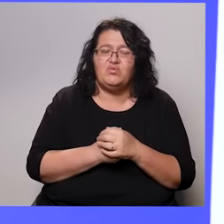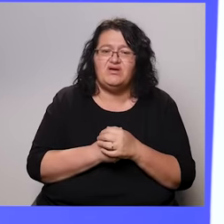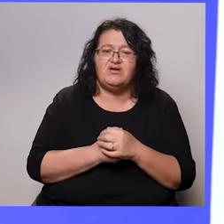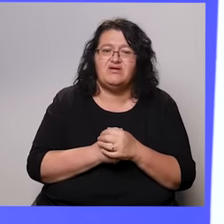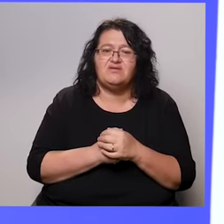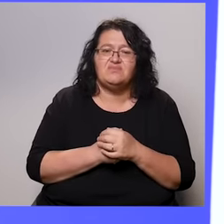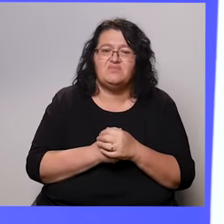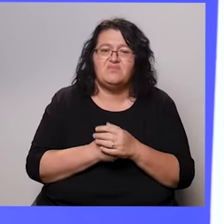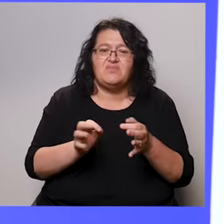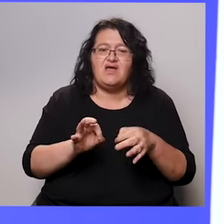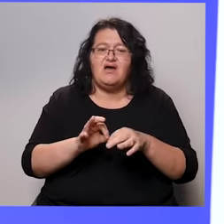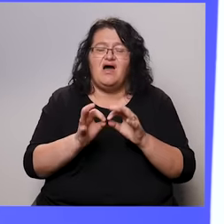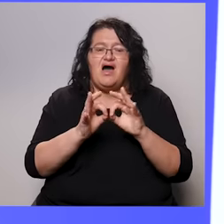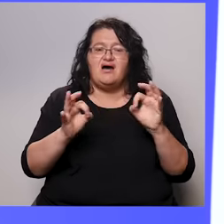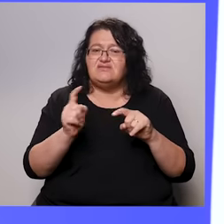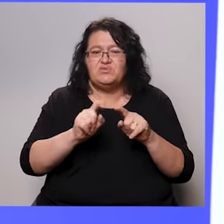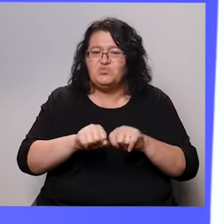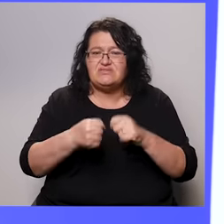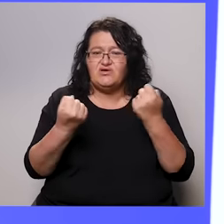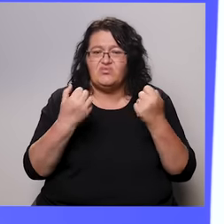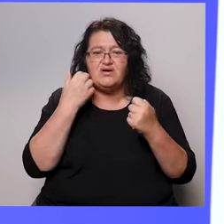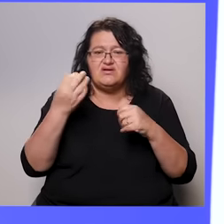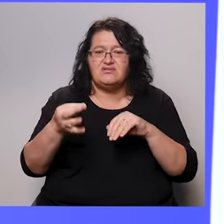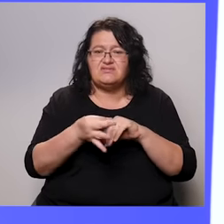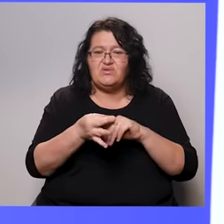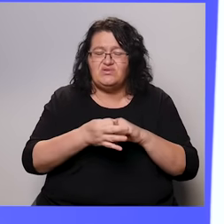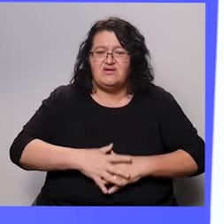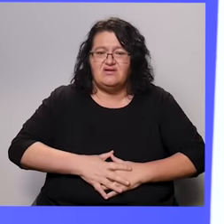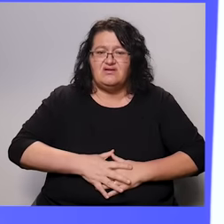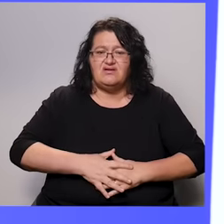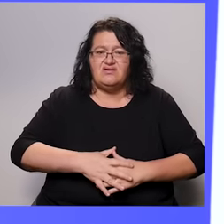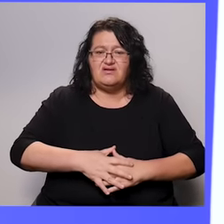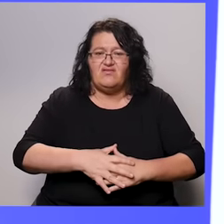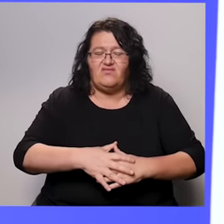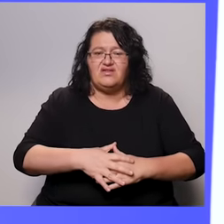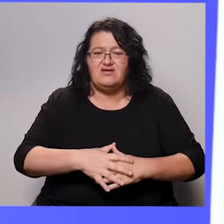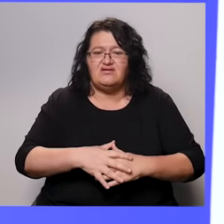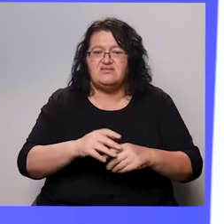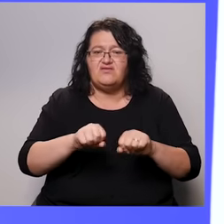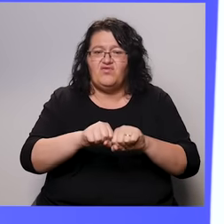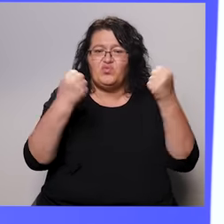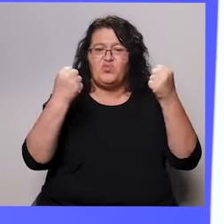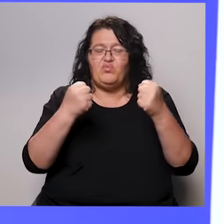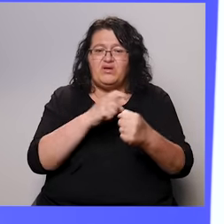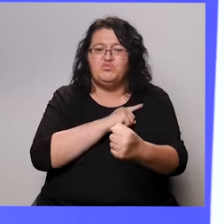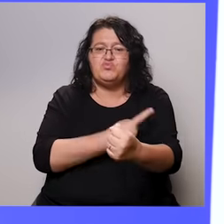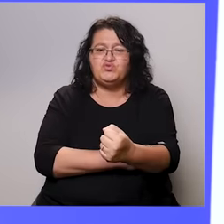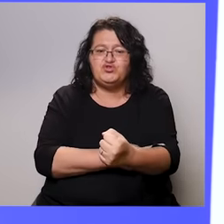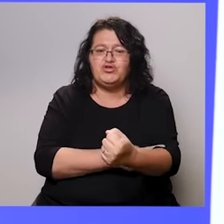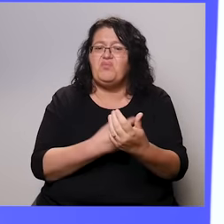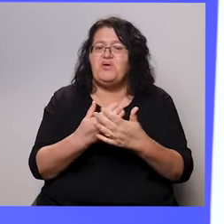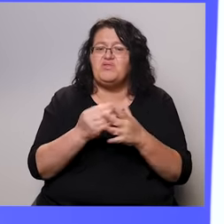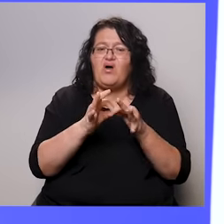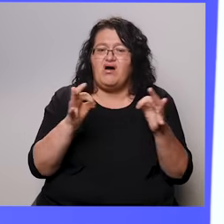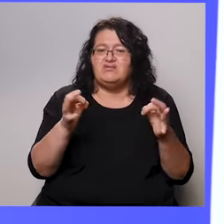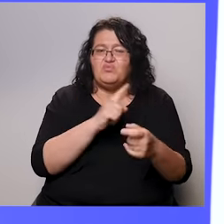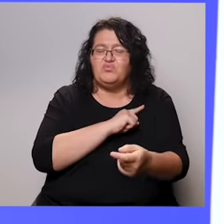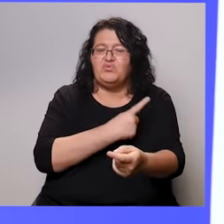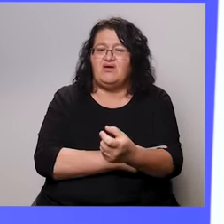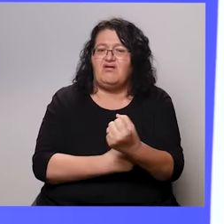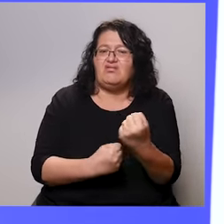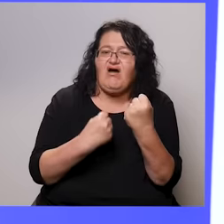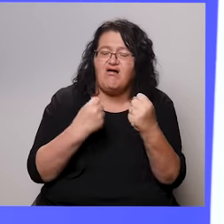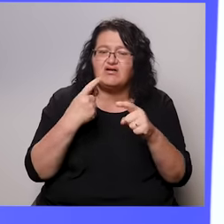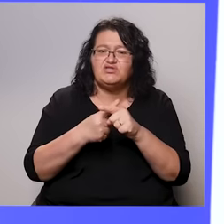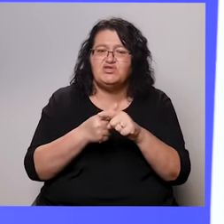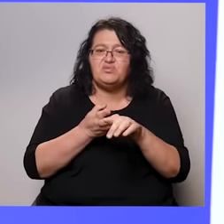atunci, ața nu se rupe, atunci când soția ta va rămâne gravidă, se vor secționa mușchii. Pentru că ața e foarte puternică